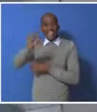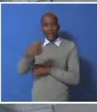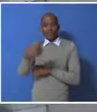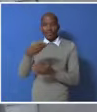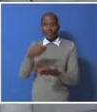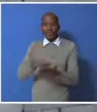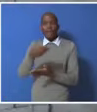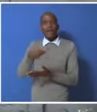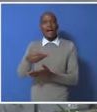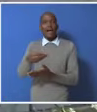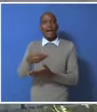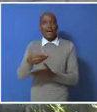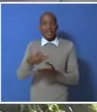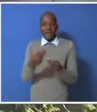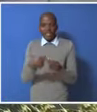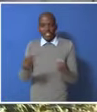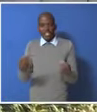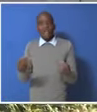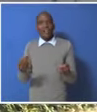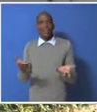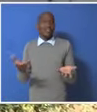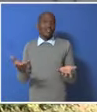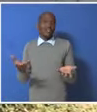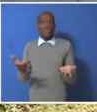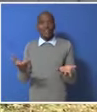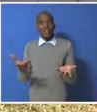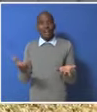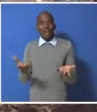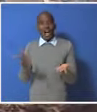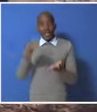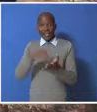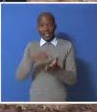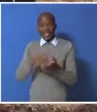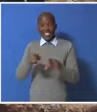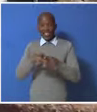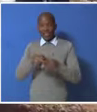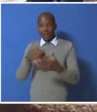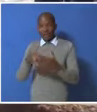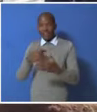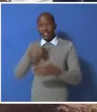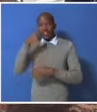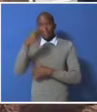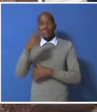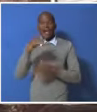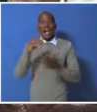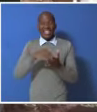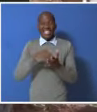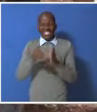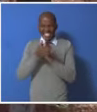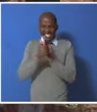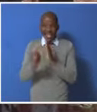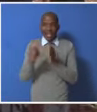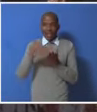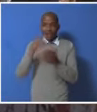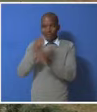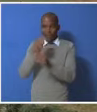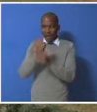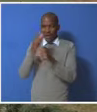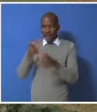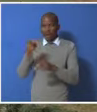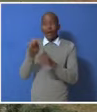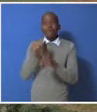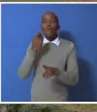reka di-materiale tsa teng, mme yaanong yaka nne ke bua pele the technical expertise and the